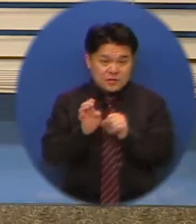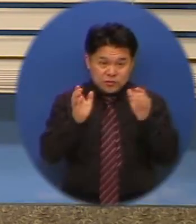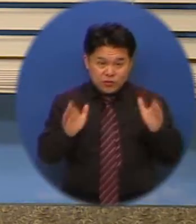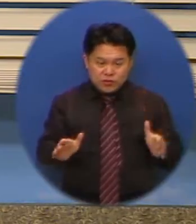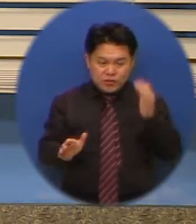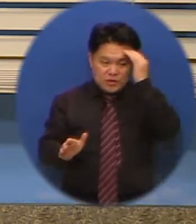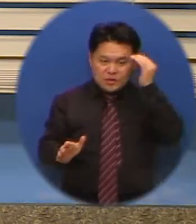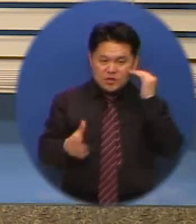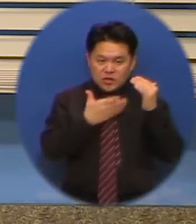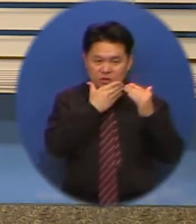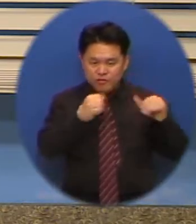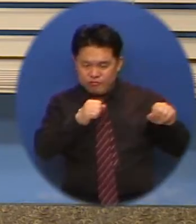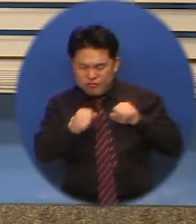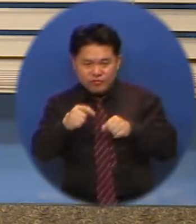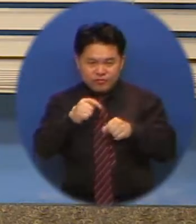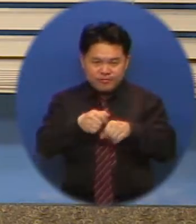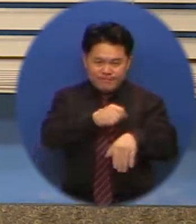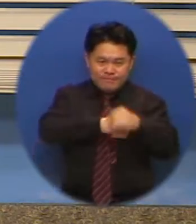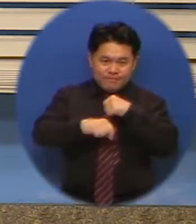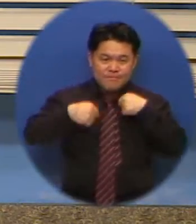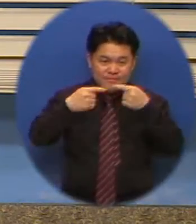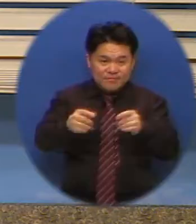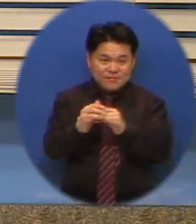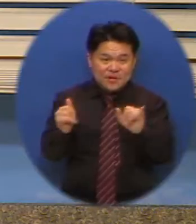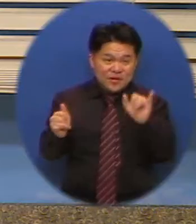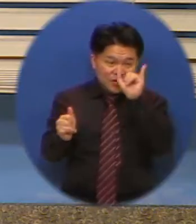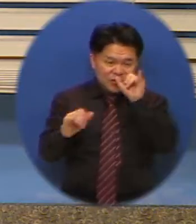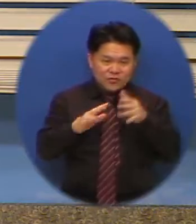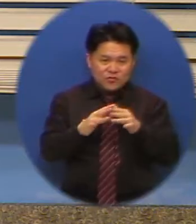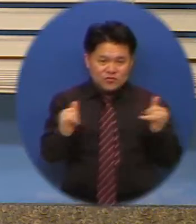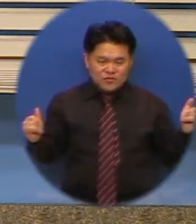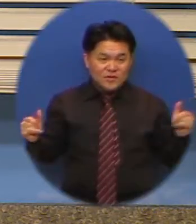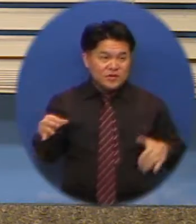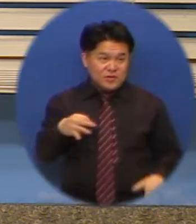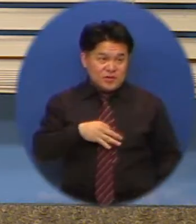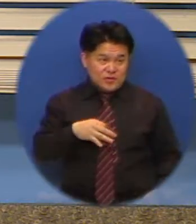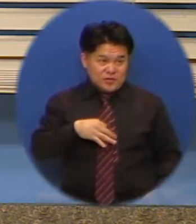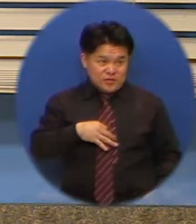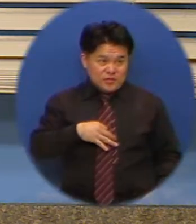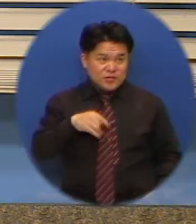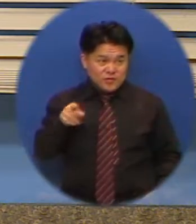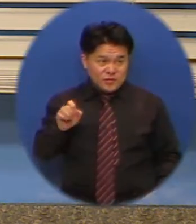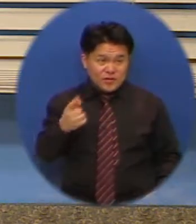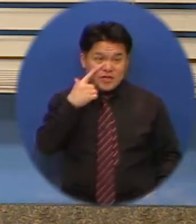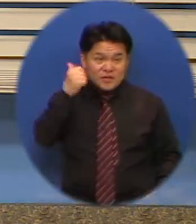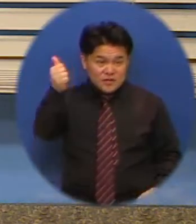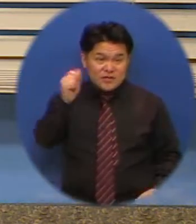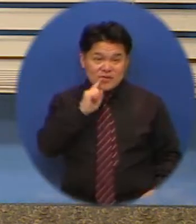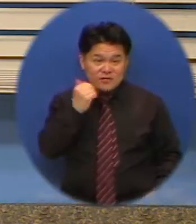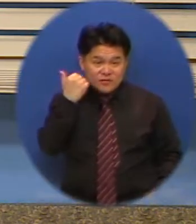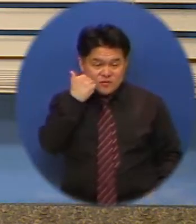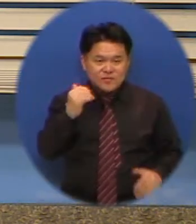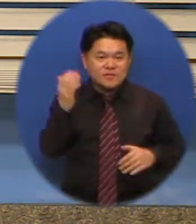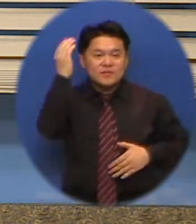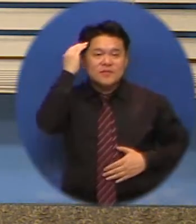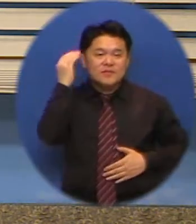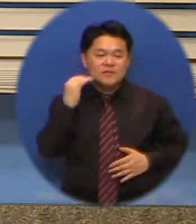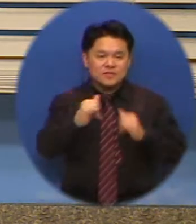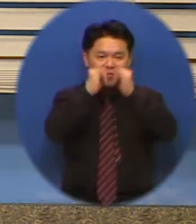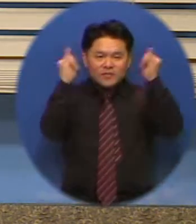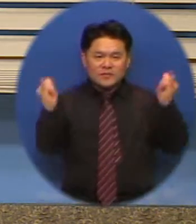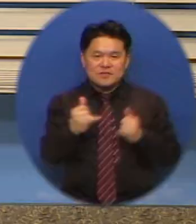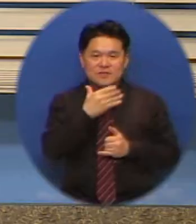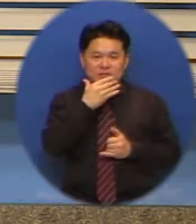발 벗고 나서고 계신 분입니다. 국민연금의 아버지라고 불리는 분이죠. 한국사회복지협의회